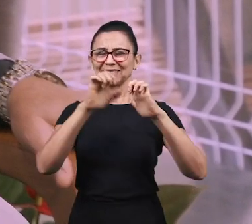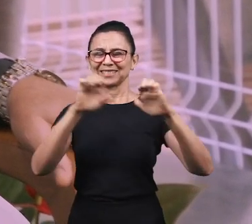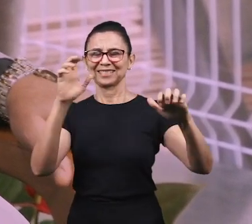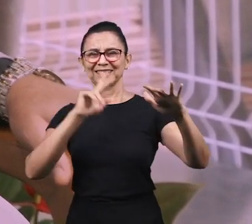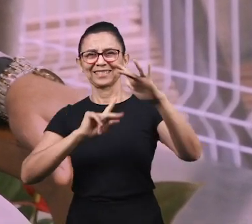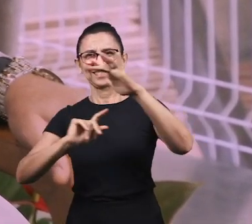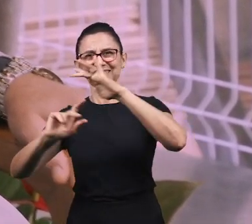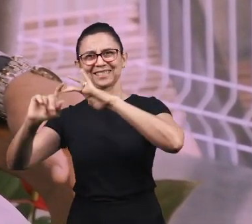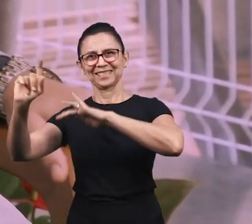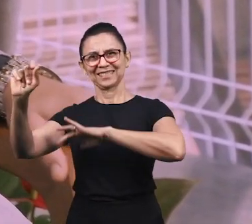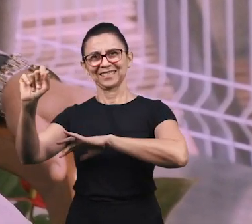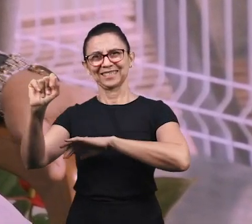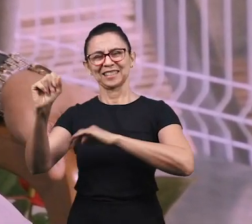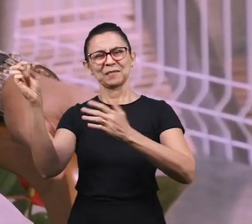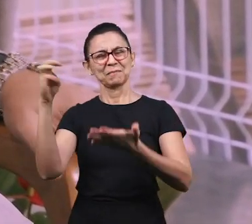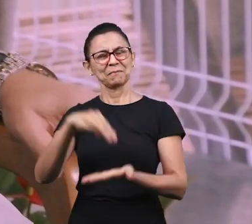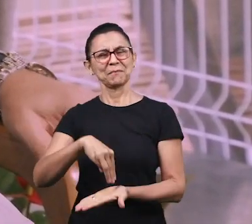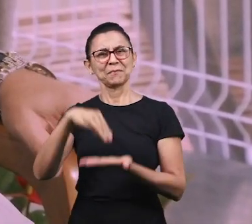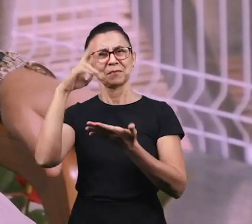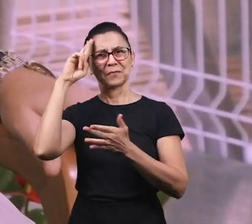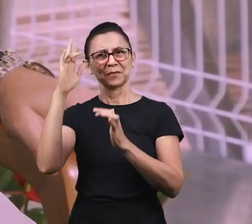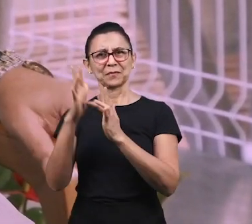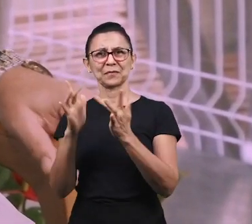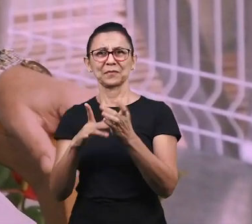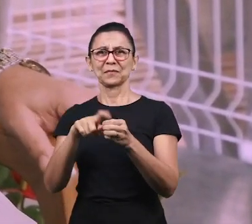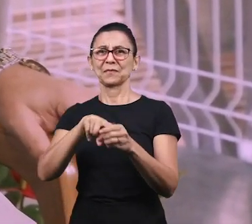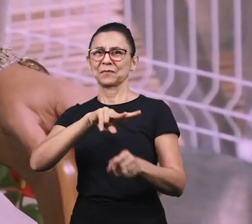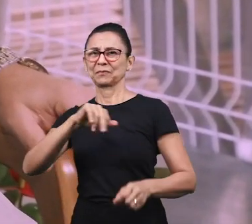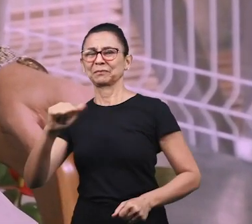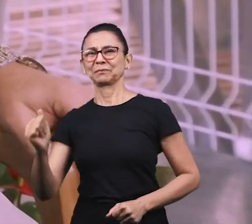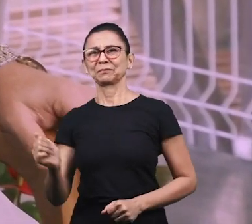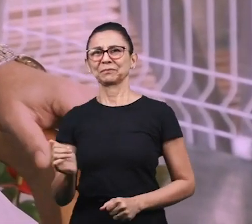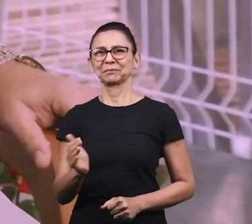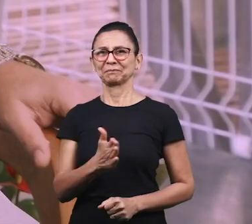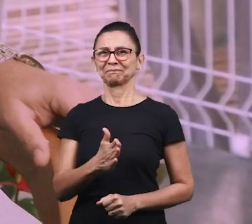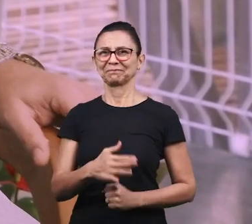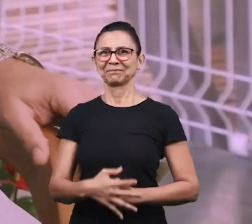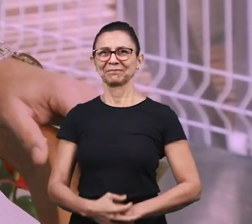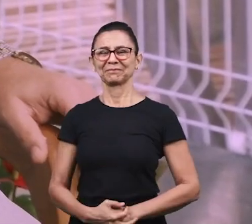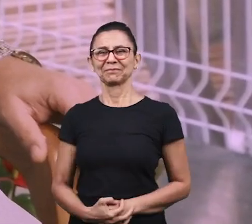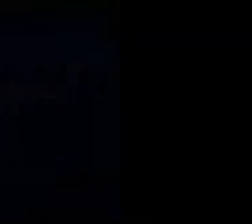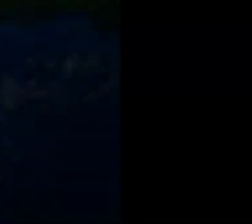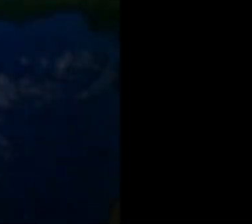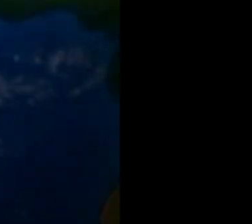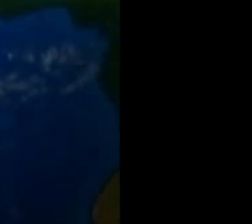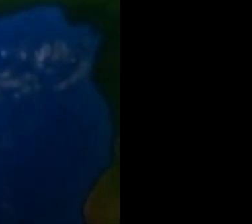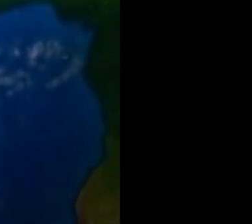annonçant l'Évangile éternel. Maranatha, le Seigneur Jésus vient. Jesus vem.